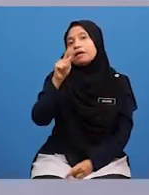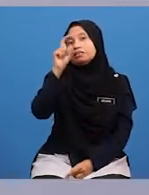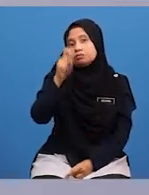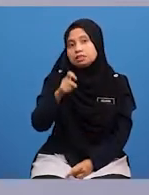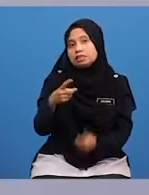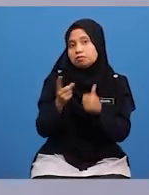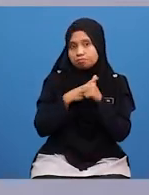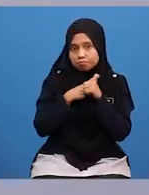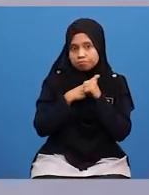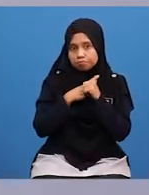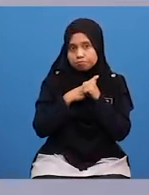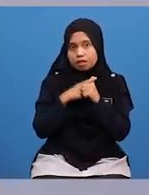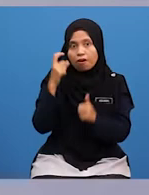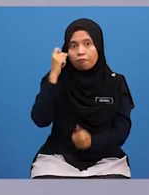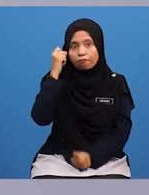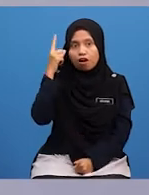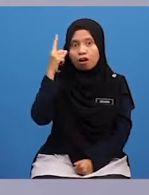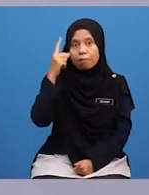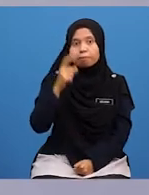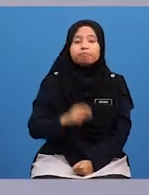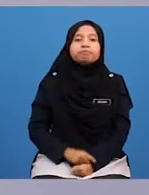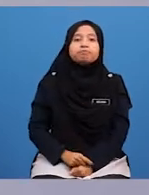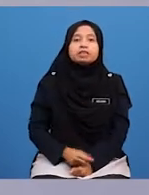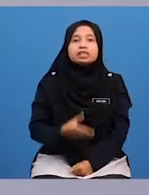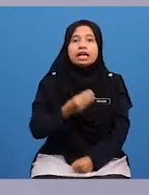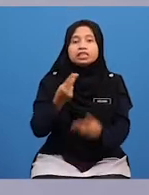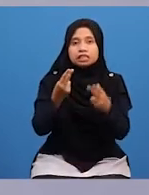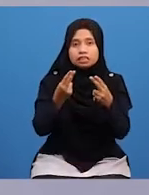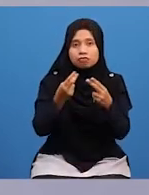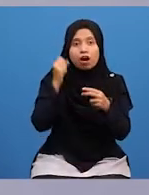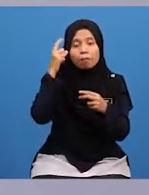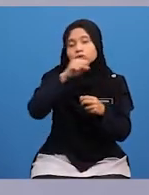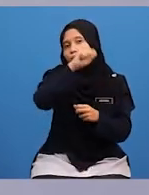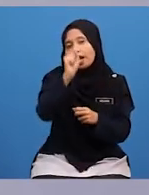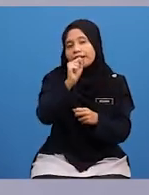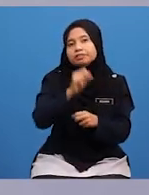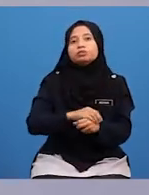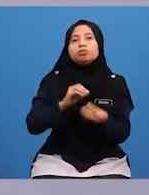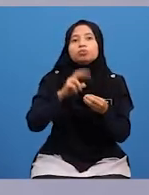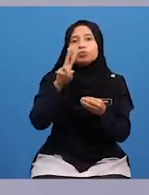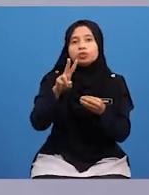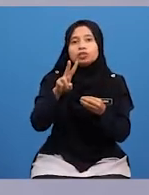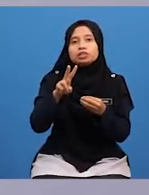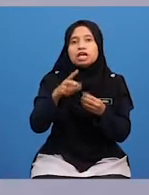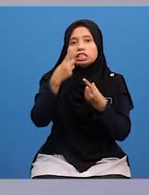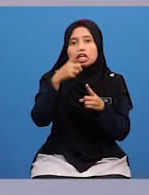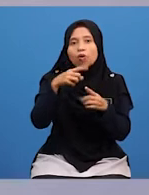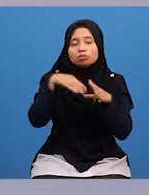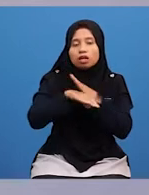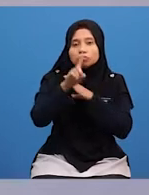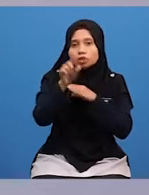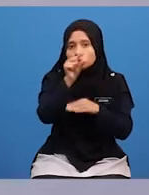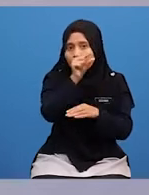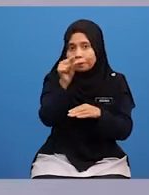mestilah, pertama, fahami stimulus dan kehendak soalan. Kedua, jawab dalam